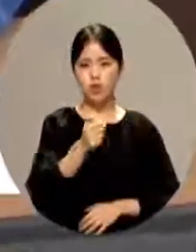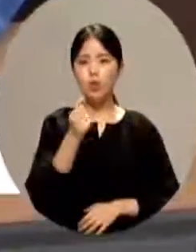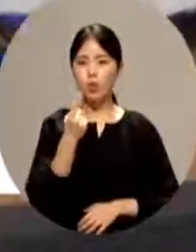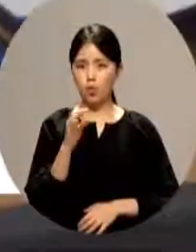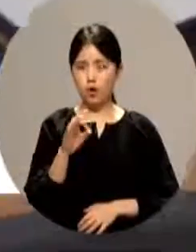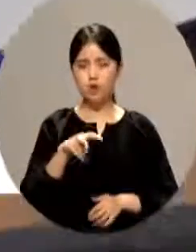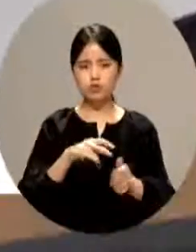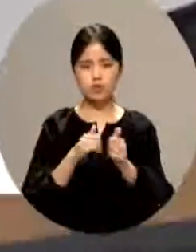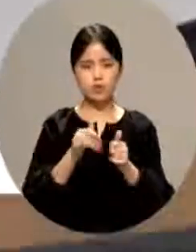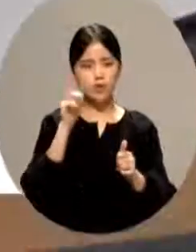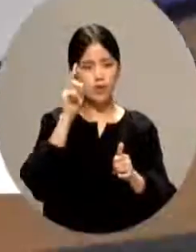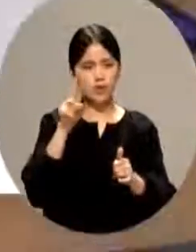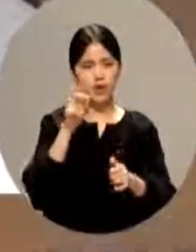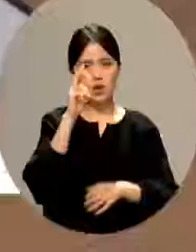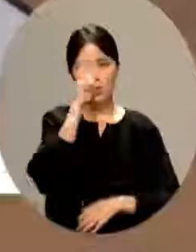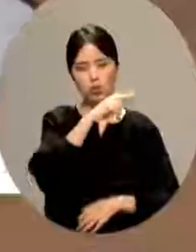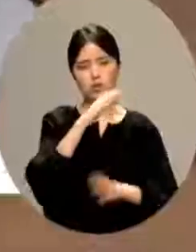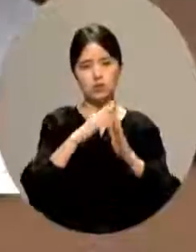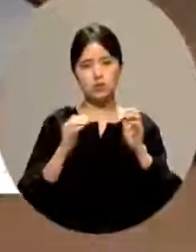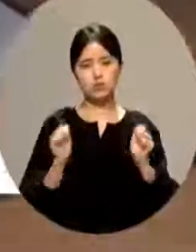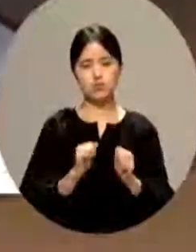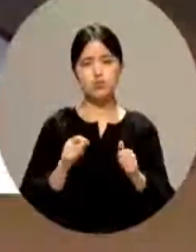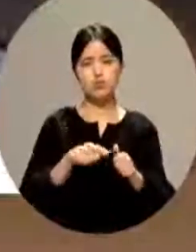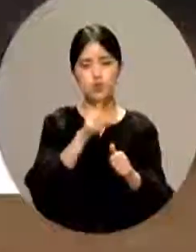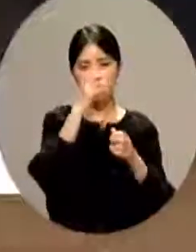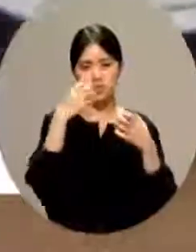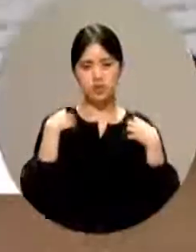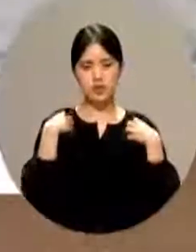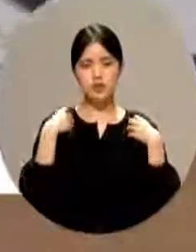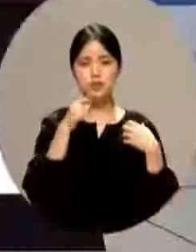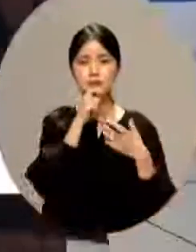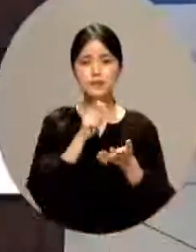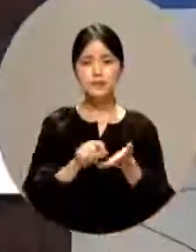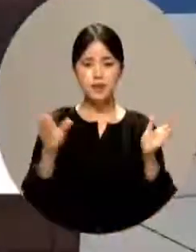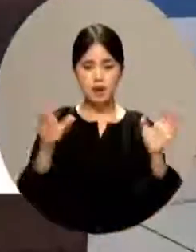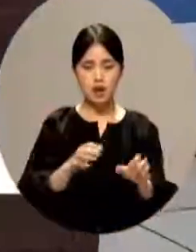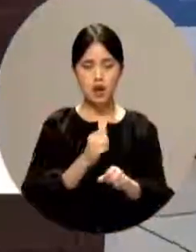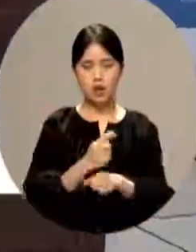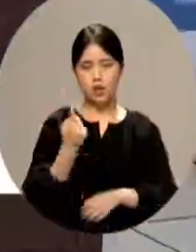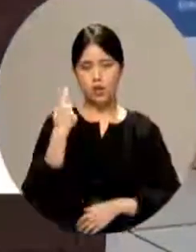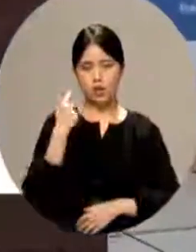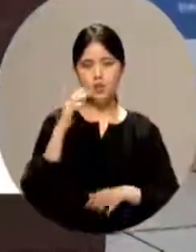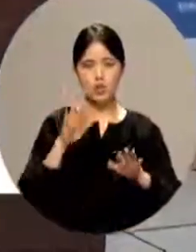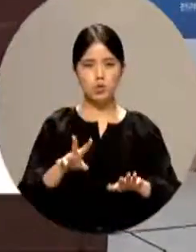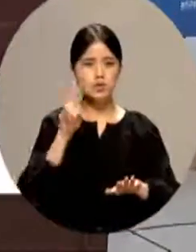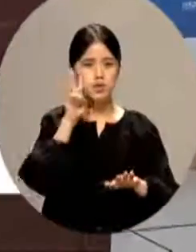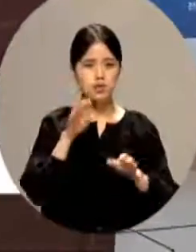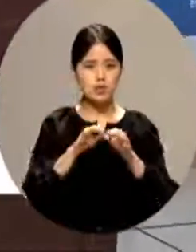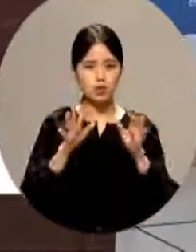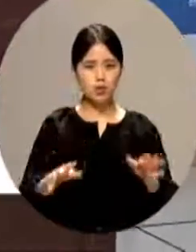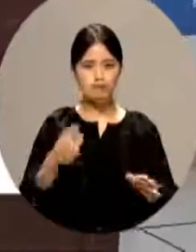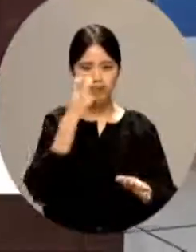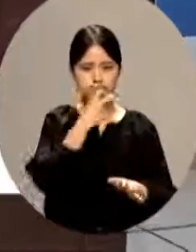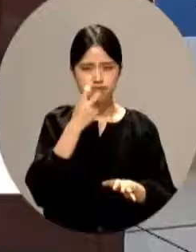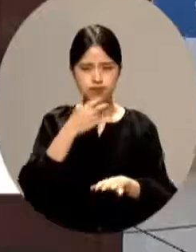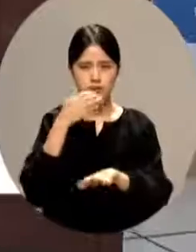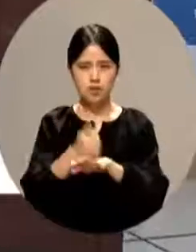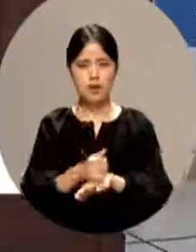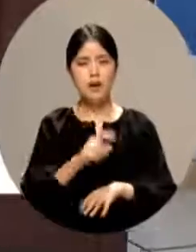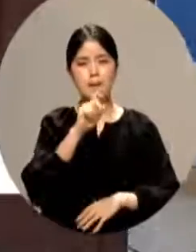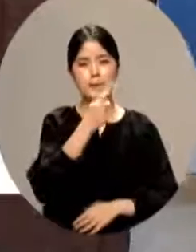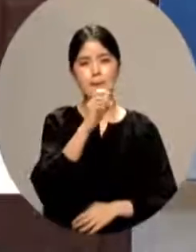측은 내일 오전 전부 교육장에서 기자 팩은 열고 어제와 오늘 이틀 동안 진행된 여론조사를 100%